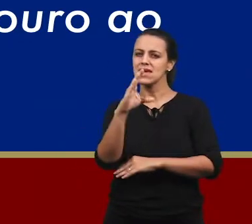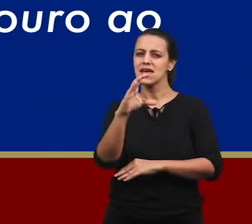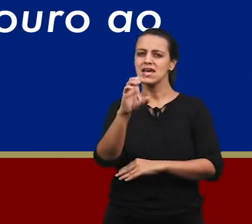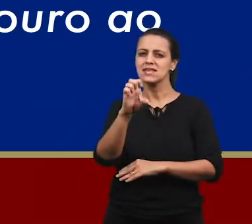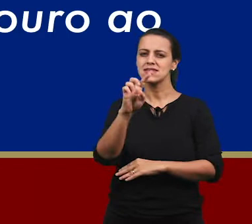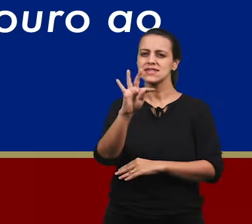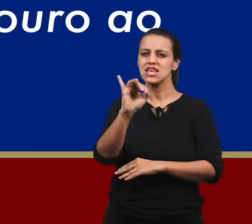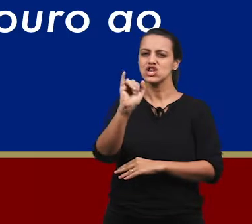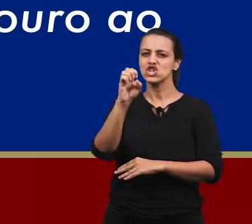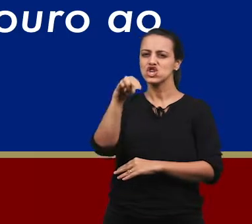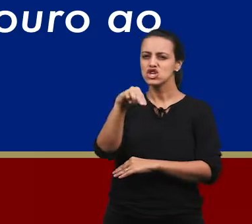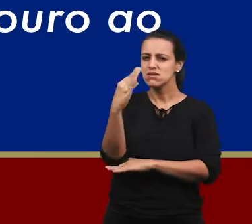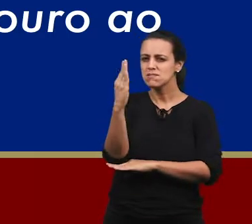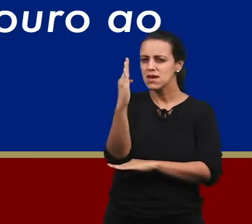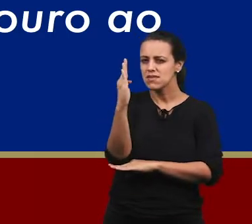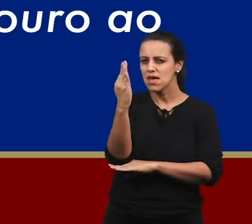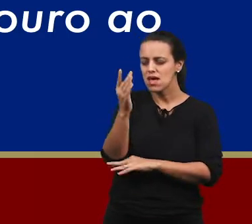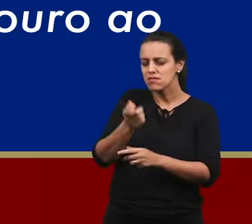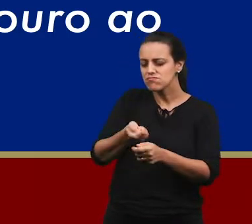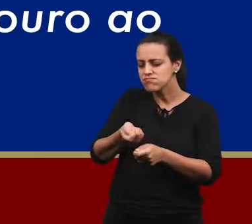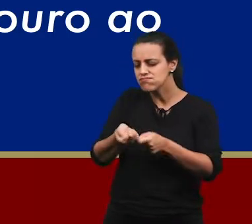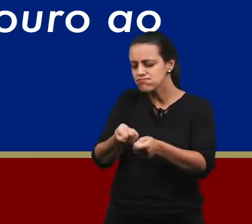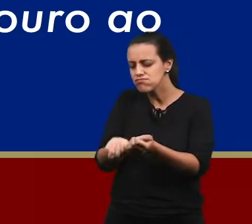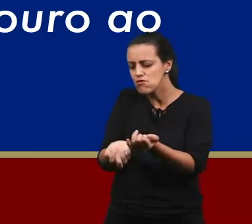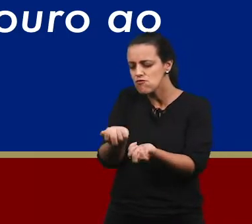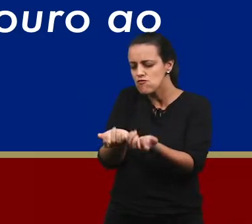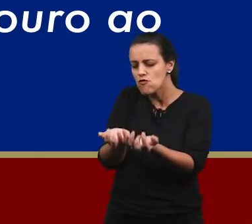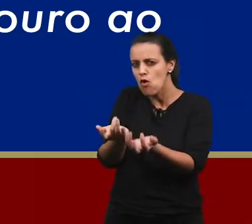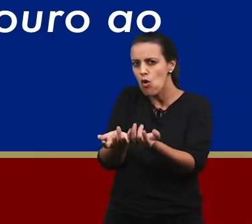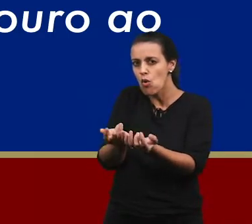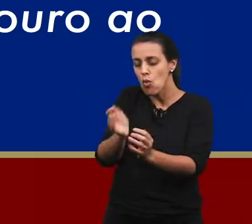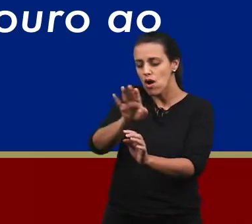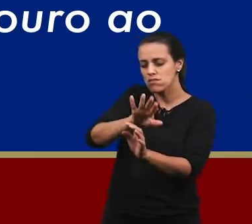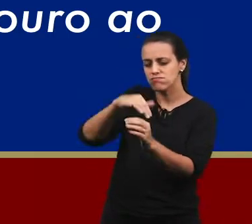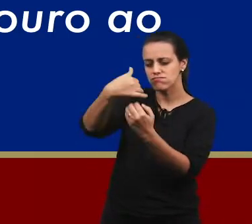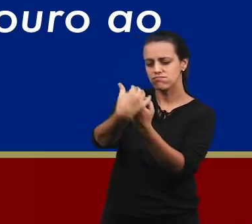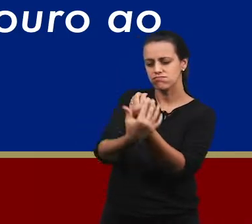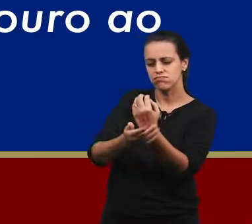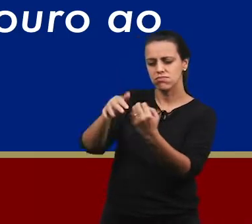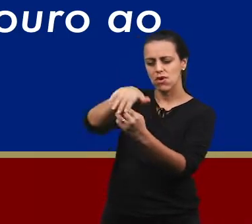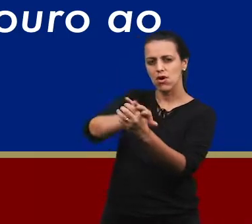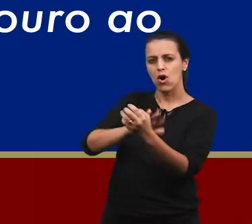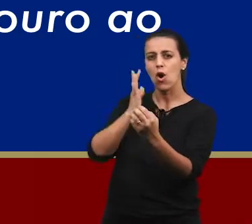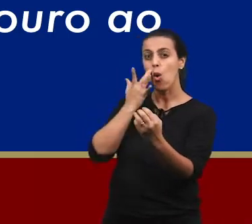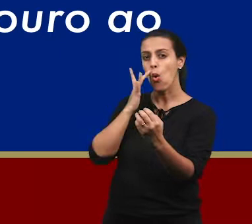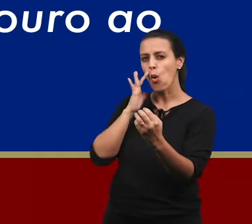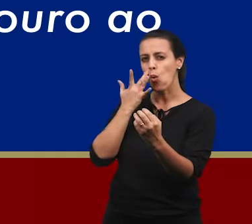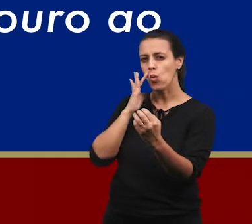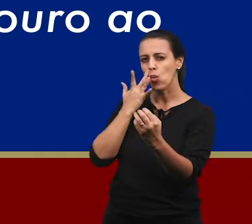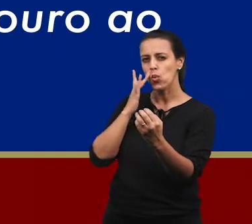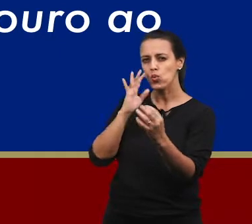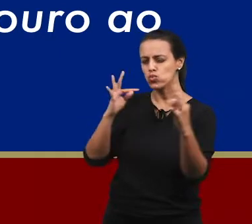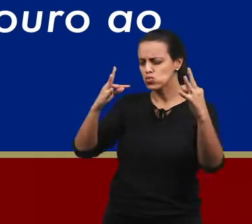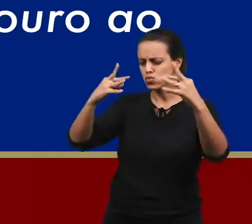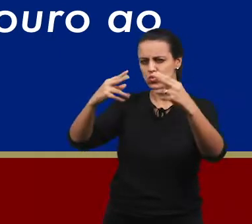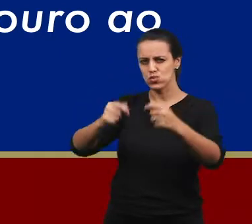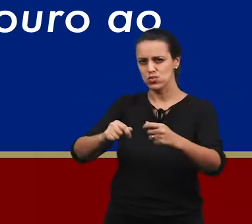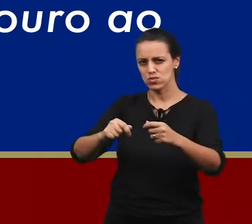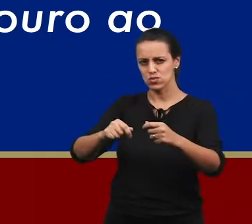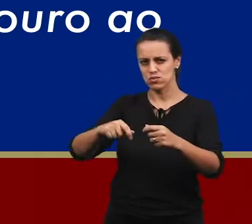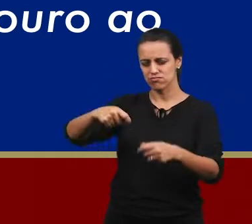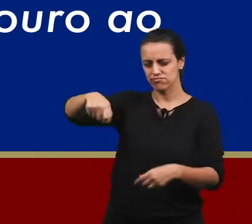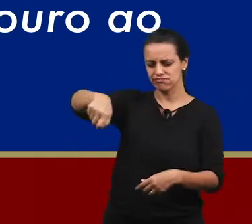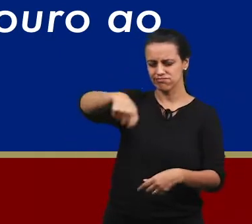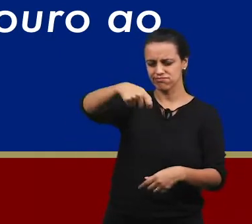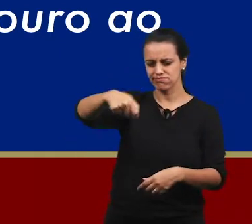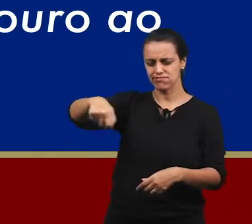курений, из дерева сетим сделай его». Длина ему локоть и ширина ему локоть, он должен быть